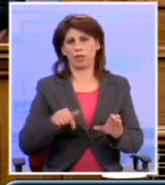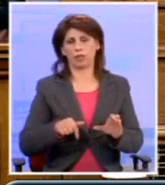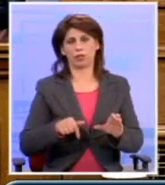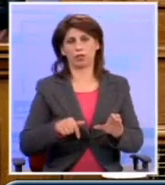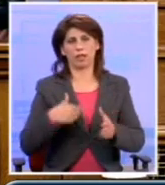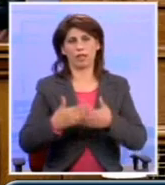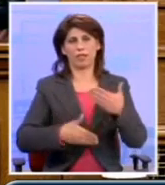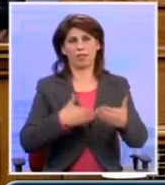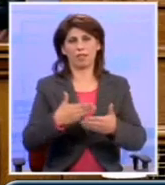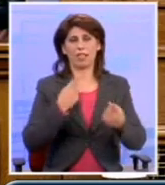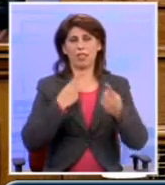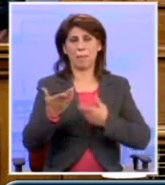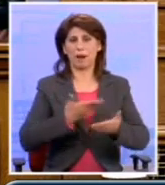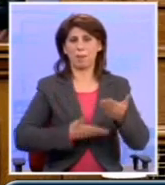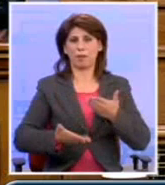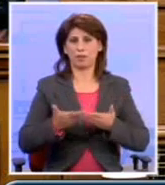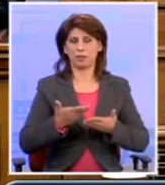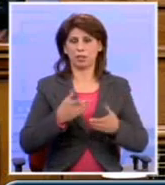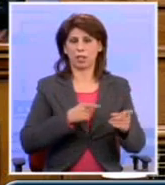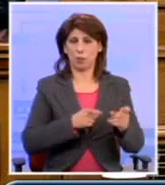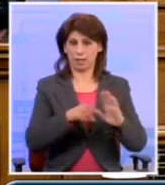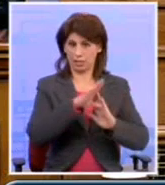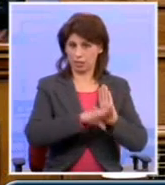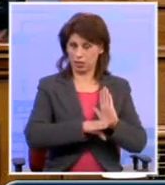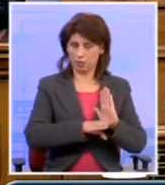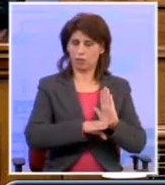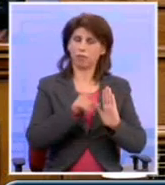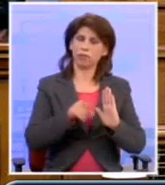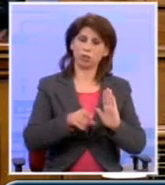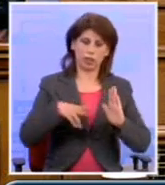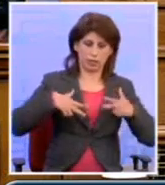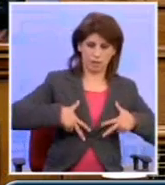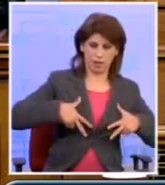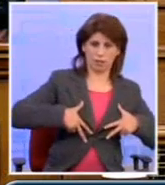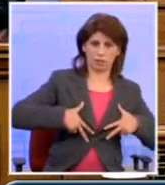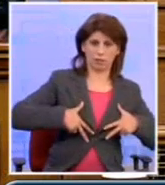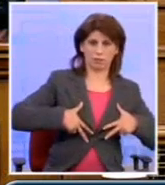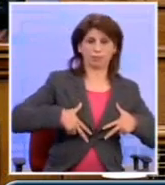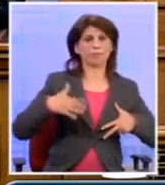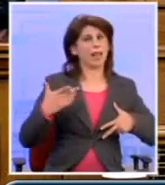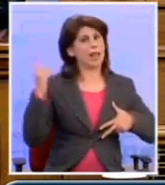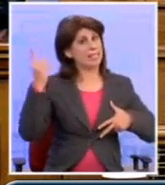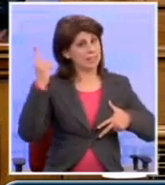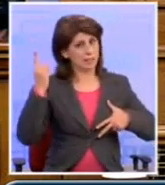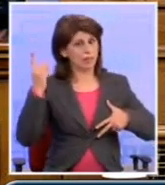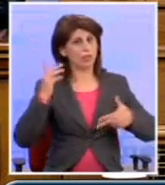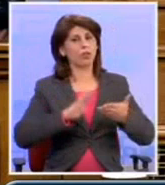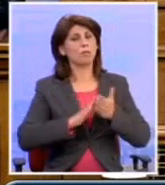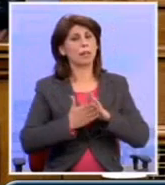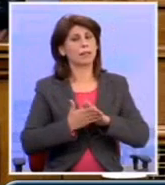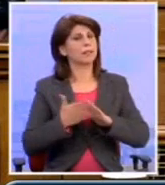η διαδικασία διαπραγμάτευσης για τα οπλικά συστήματα κάτι μεταξύ κυβερνήσεων, αλλά συνηθίζεται η